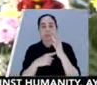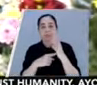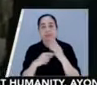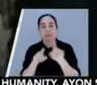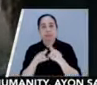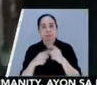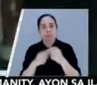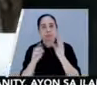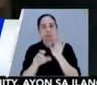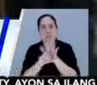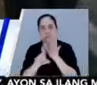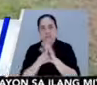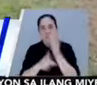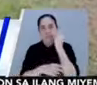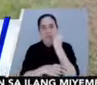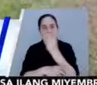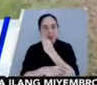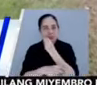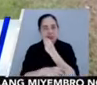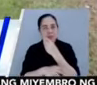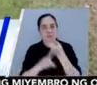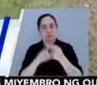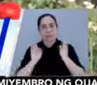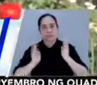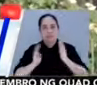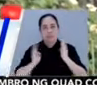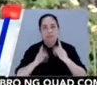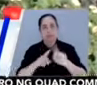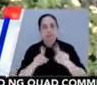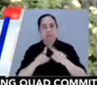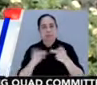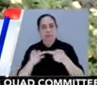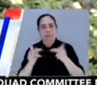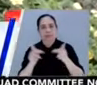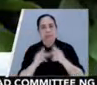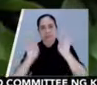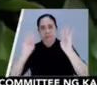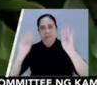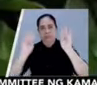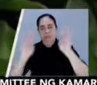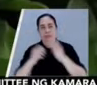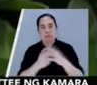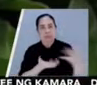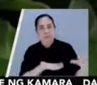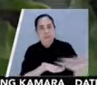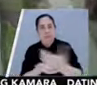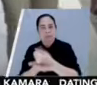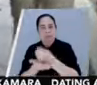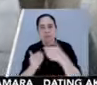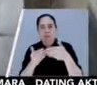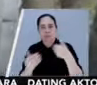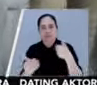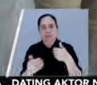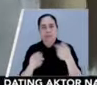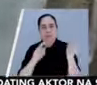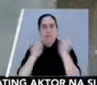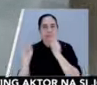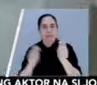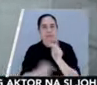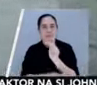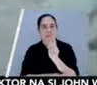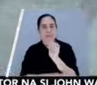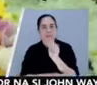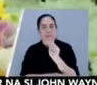bulaklak sa Baguio mula sa iba't ibang flower farm sa benget inani ang mga ito Bago pa dumating ang bagong Christine Kaya mas mura sa